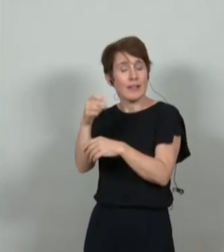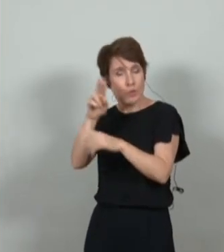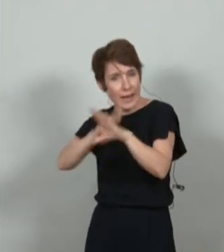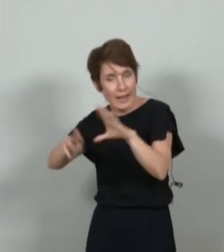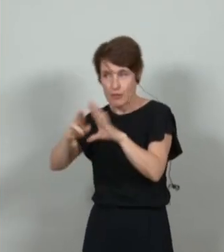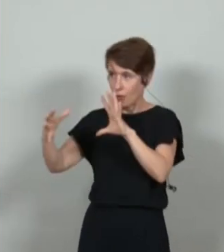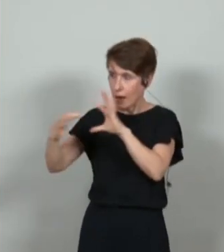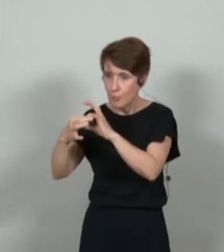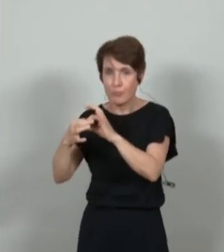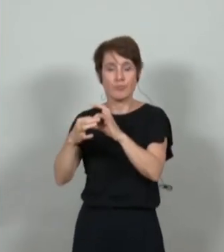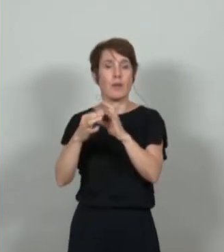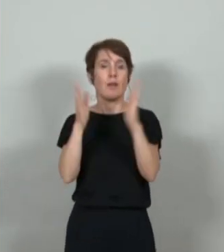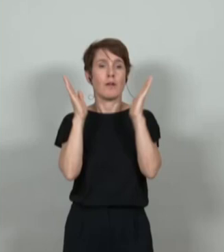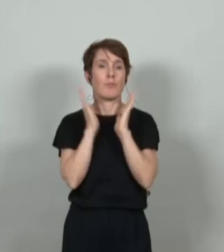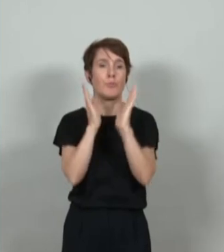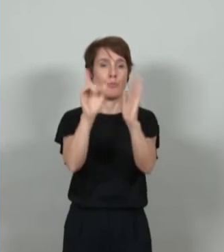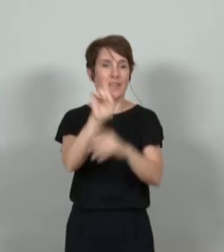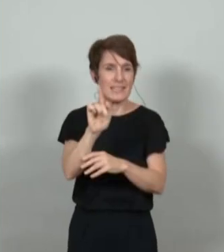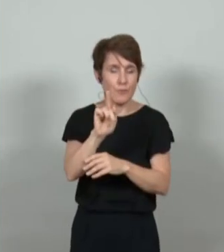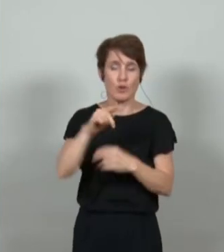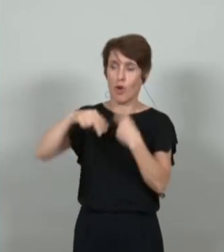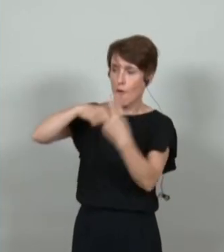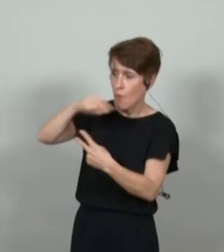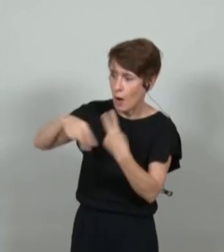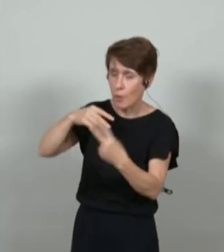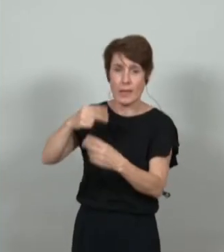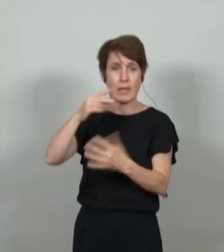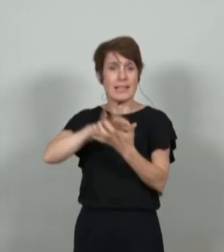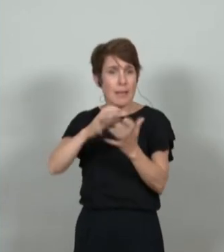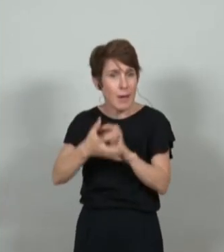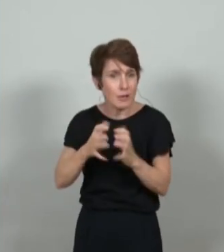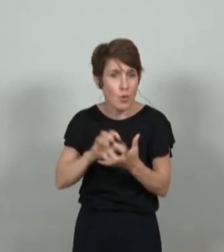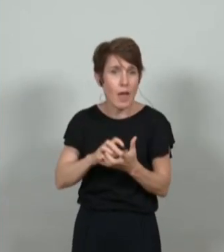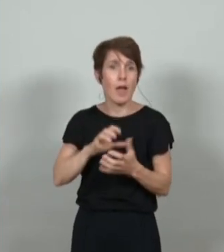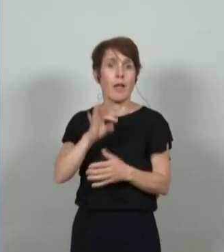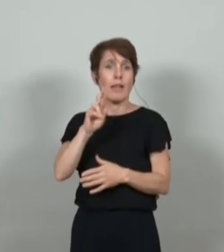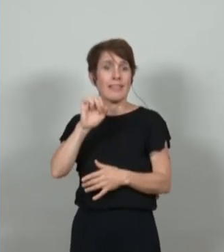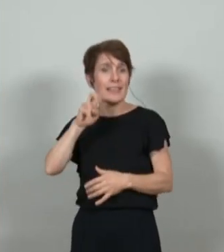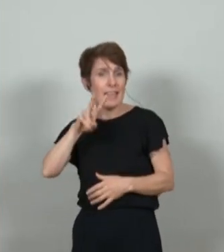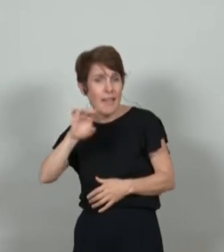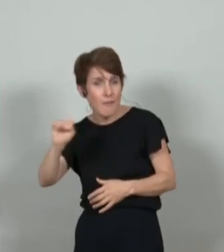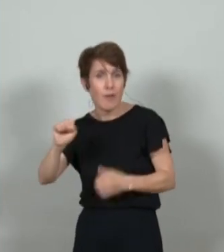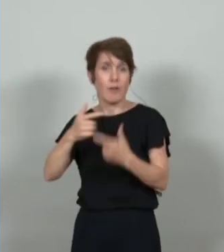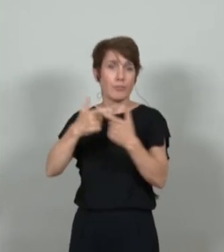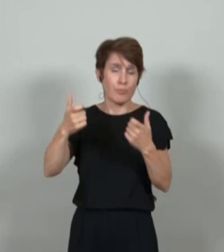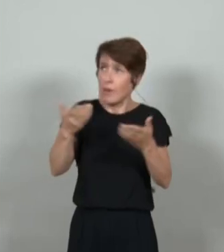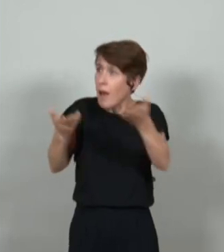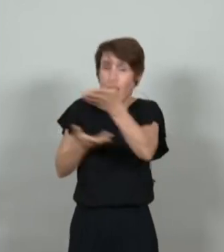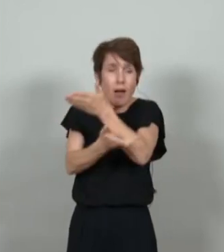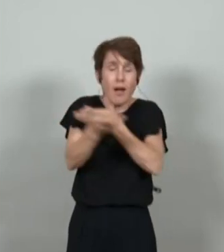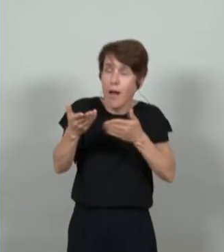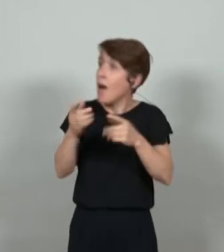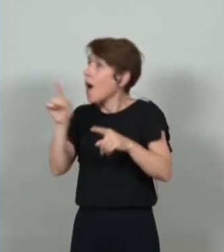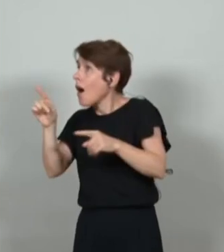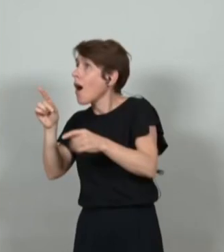le Grésivaudan avec le Voironnais avec Saint-Marcellin avec le Trièves pour penser justement système et d'avoir justement des bonnes pratiques que nous partageons en